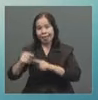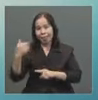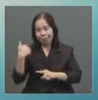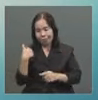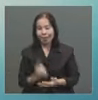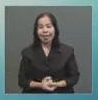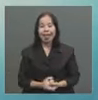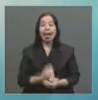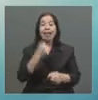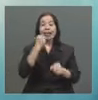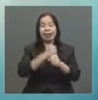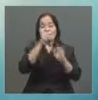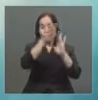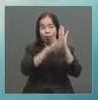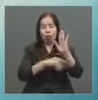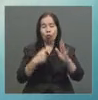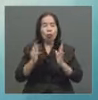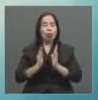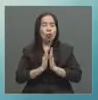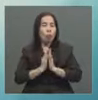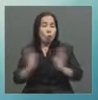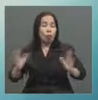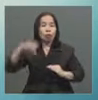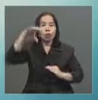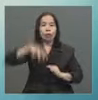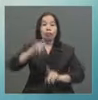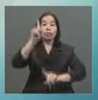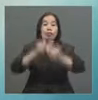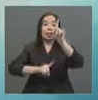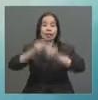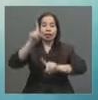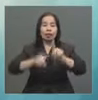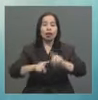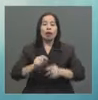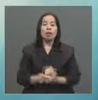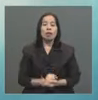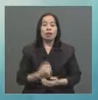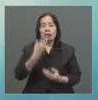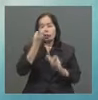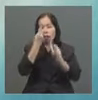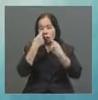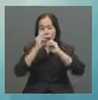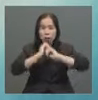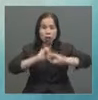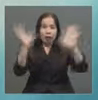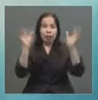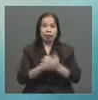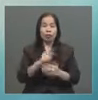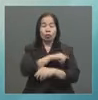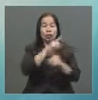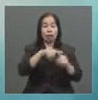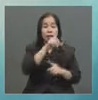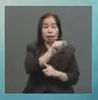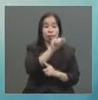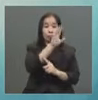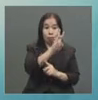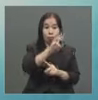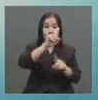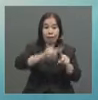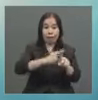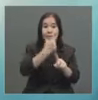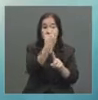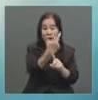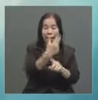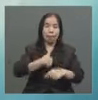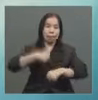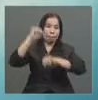ไลน์ขึ้นมานี้ก็ขอบคุณทางวช.นะครับจะเห็นชุดข้อมูลตัวเลขวันที่26มีนาคมเป็นการ